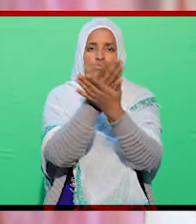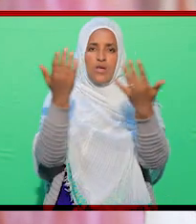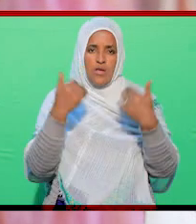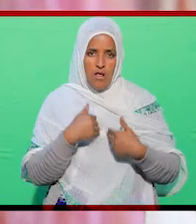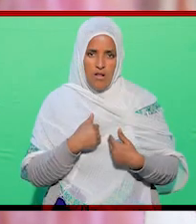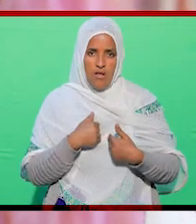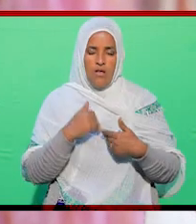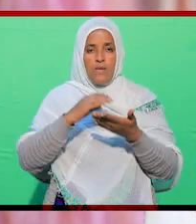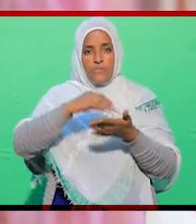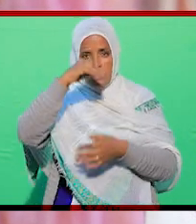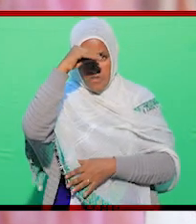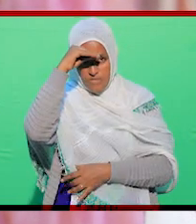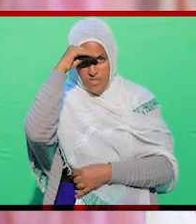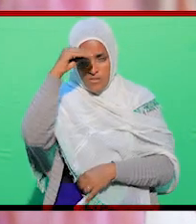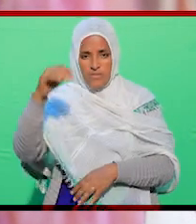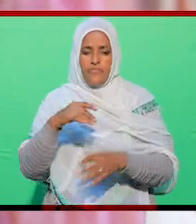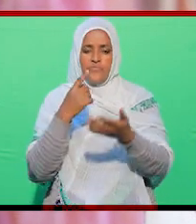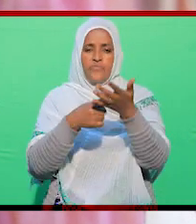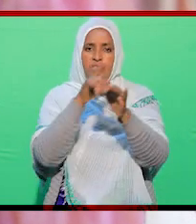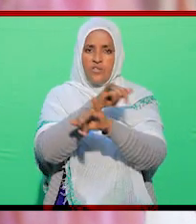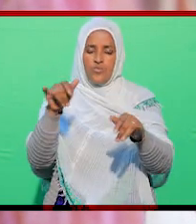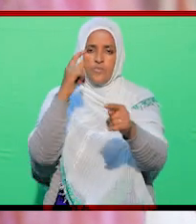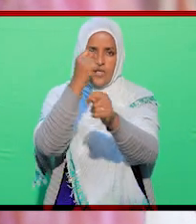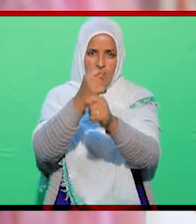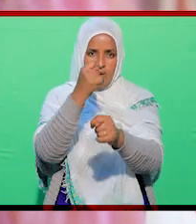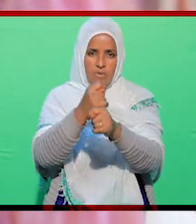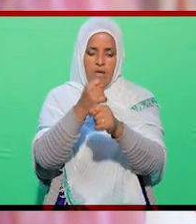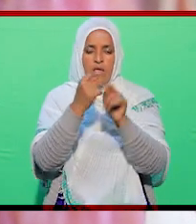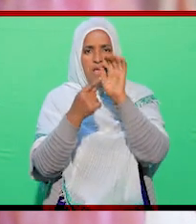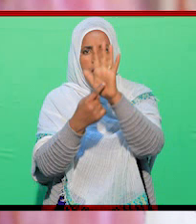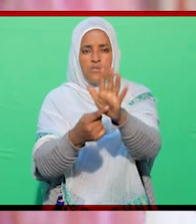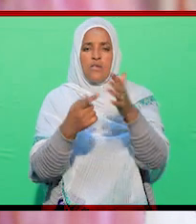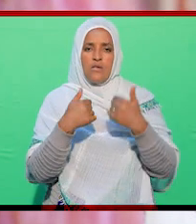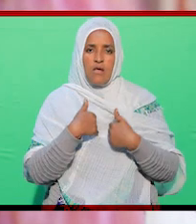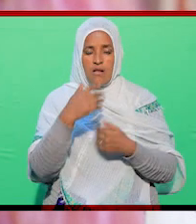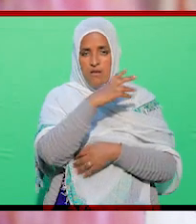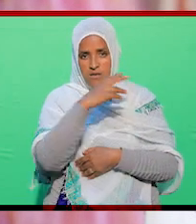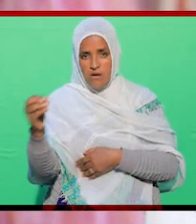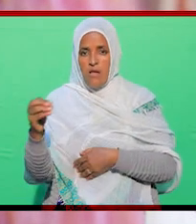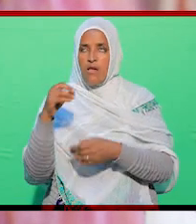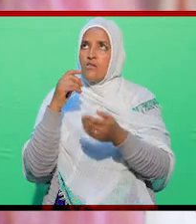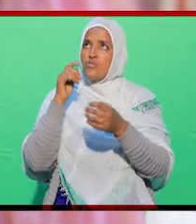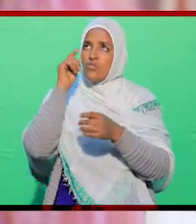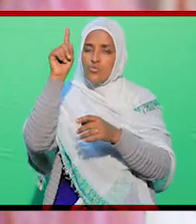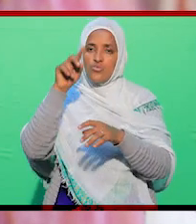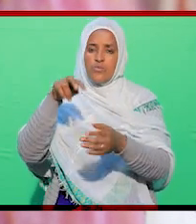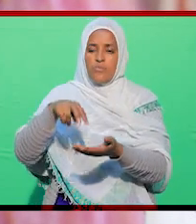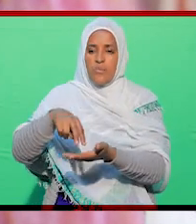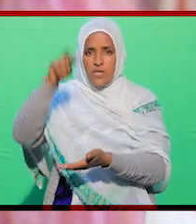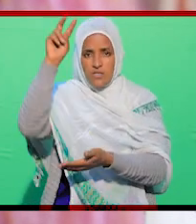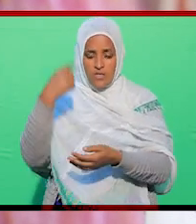አለ፣ የነገረን ብዙ ነገር አለ። በትምህርት እንዲሁም በተግባርም